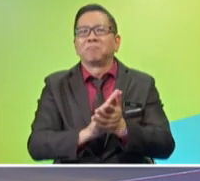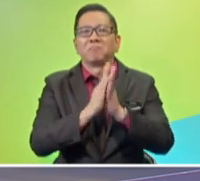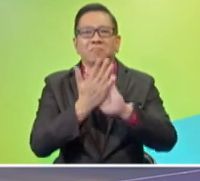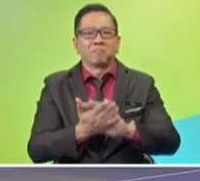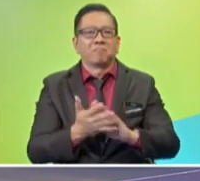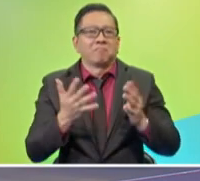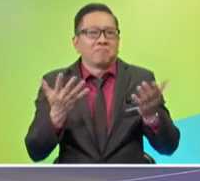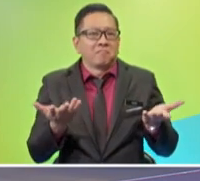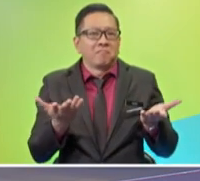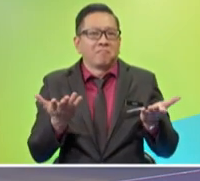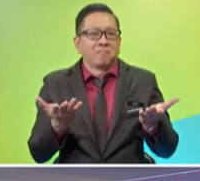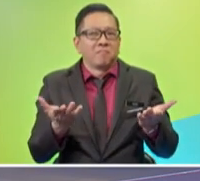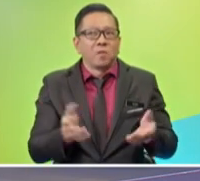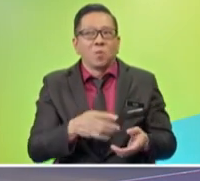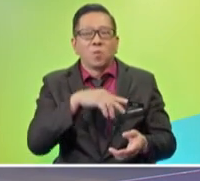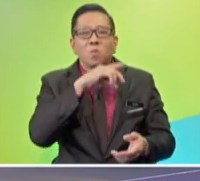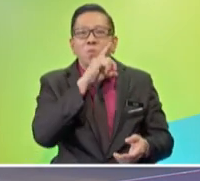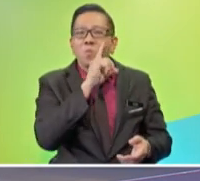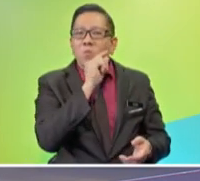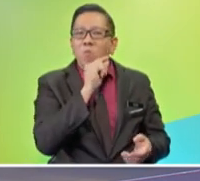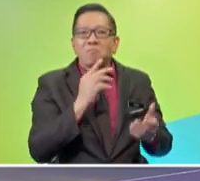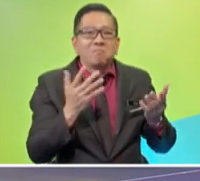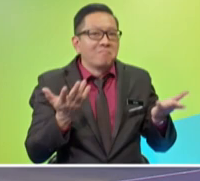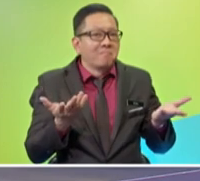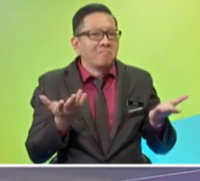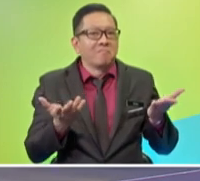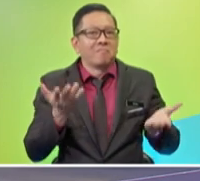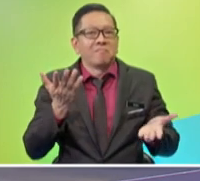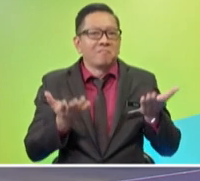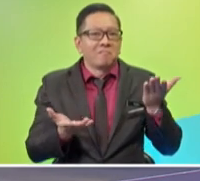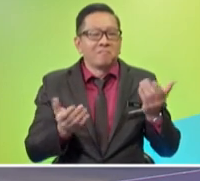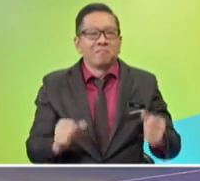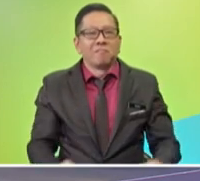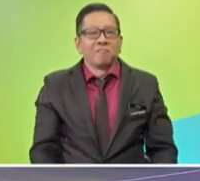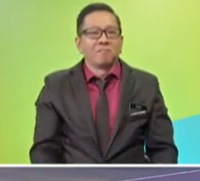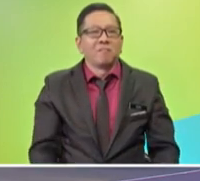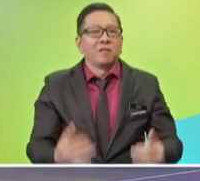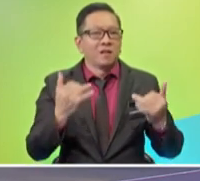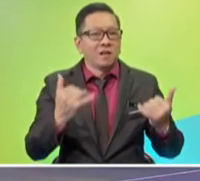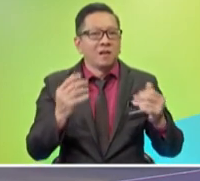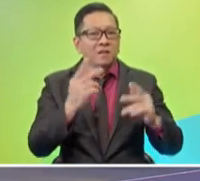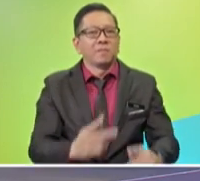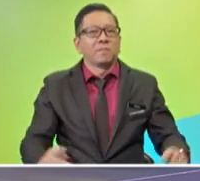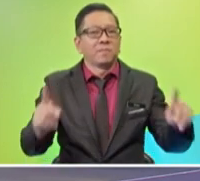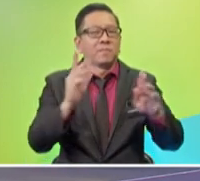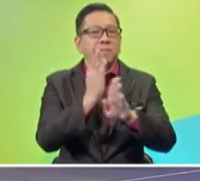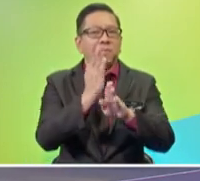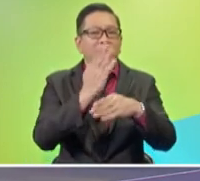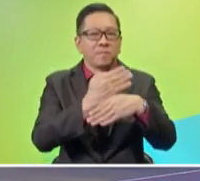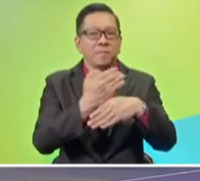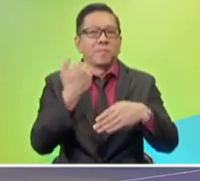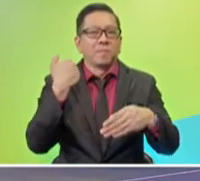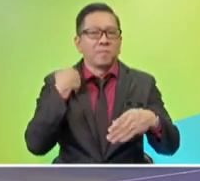Wah, kita boleh kreatifkan bentuk sifar ni. Baiklah, jadi sekarang Mira, apa yang kita perlukan ialah kita perlukan bentuk-bentuk yang ada